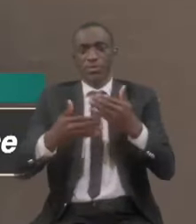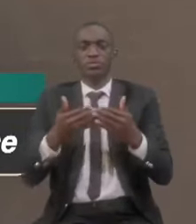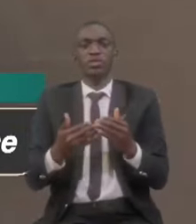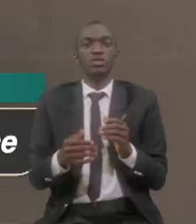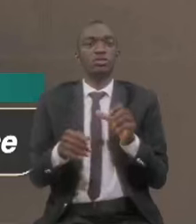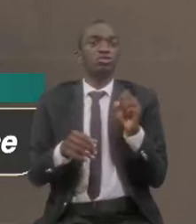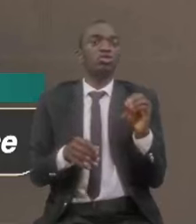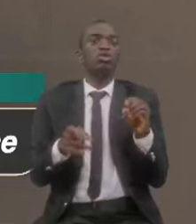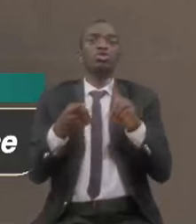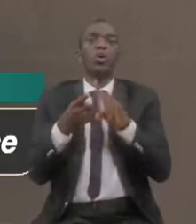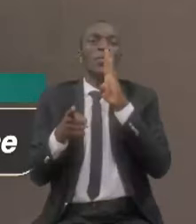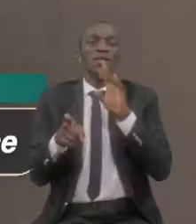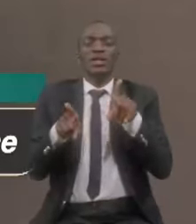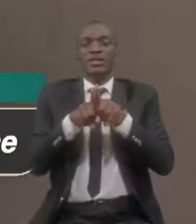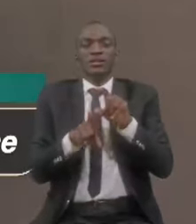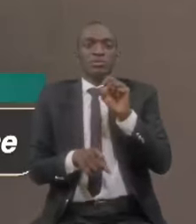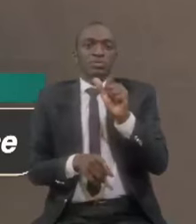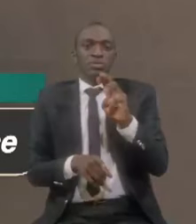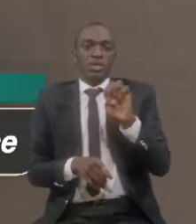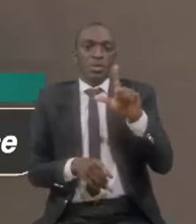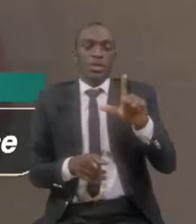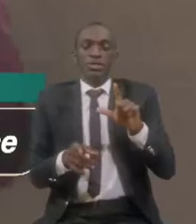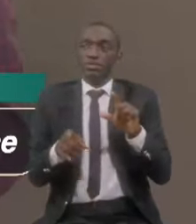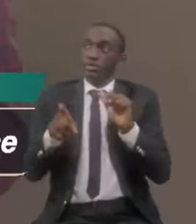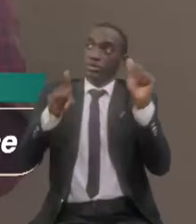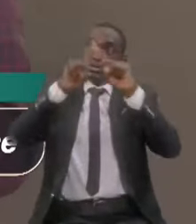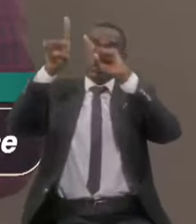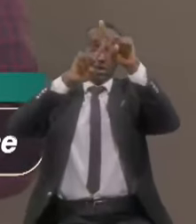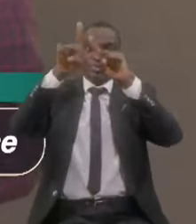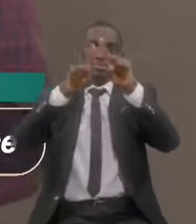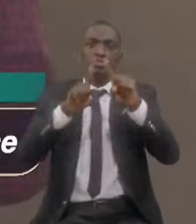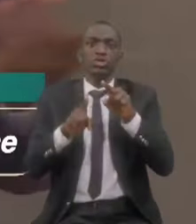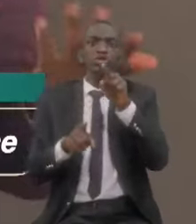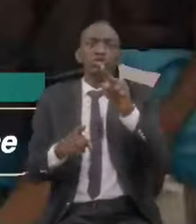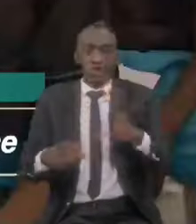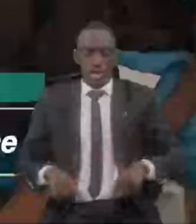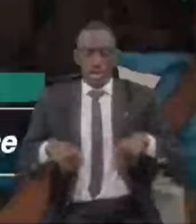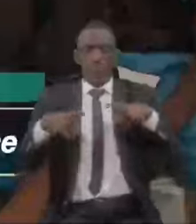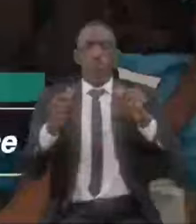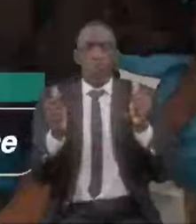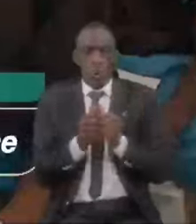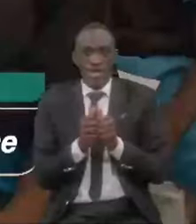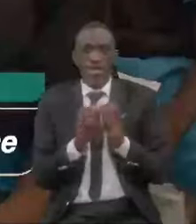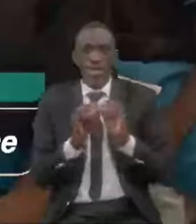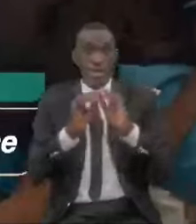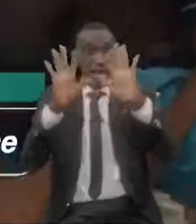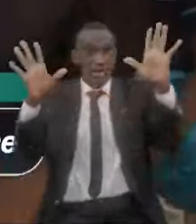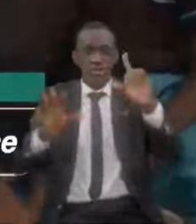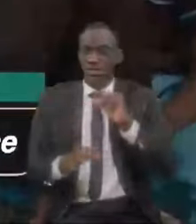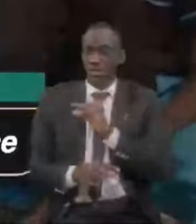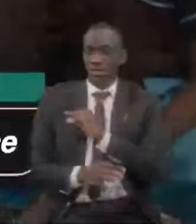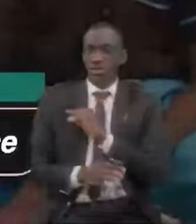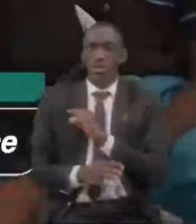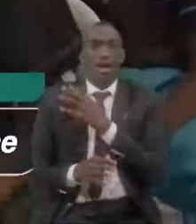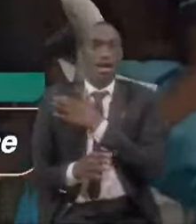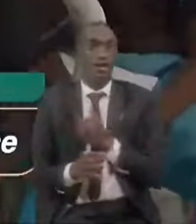Samuel et pour être une étoile, tu vis avec une conscience éclairée. Et le